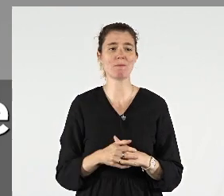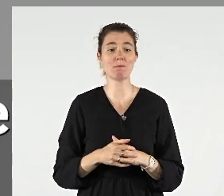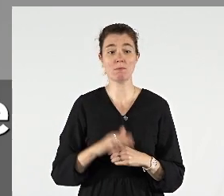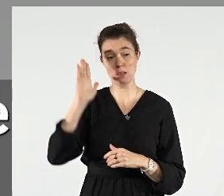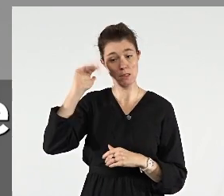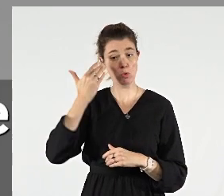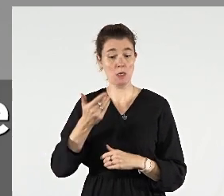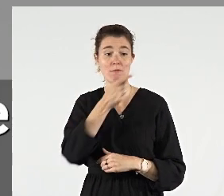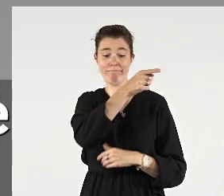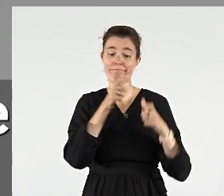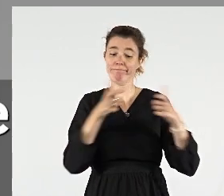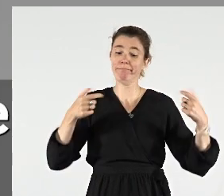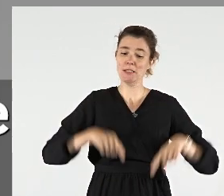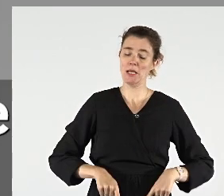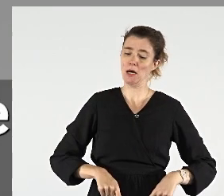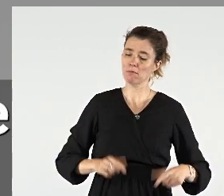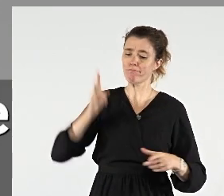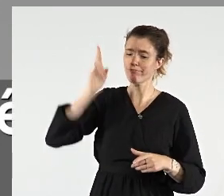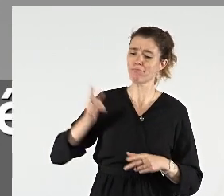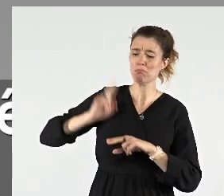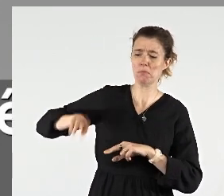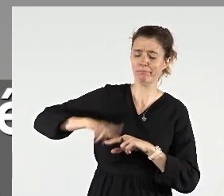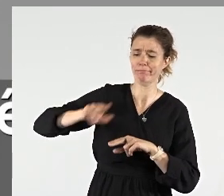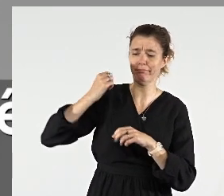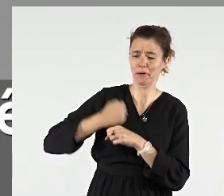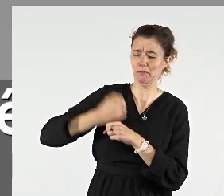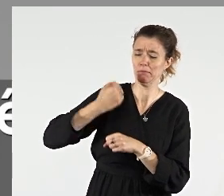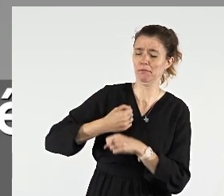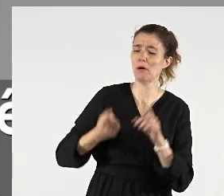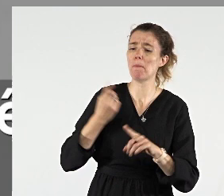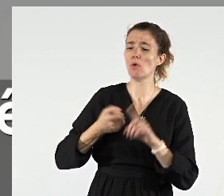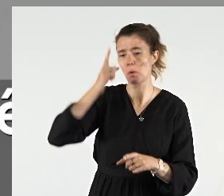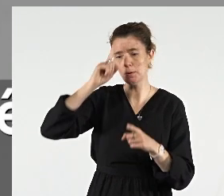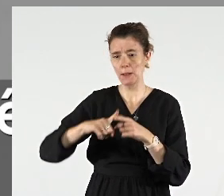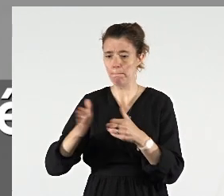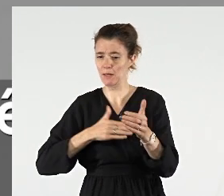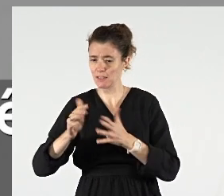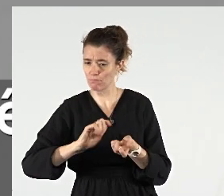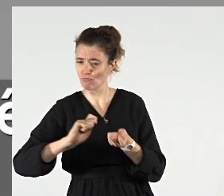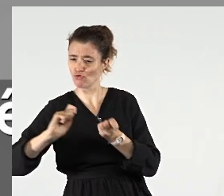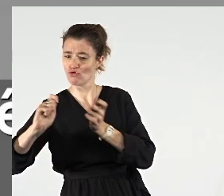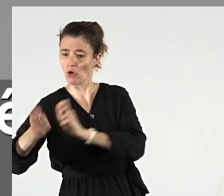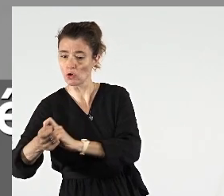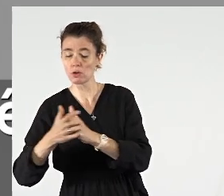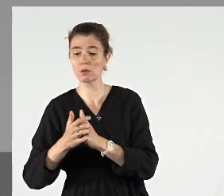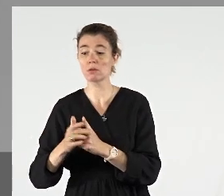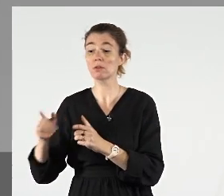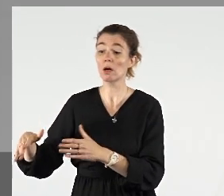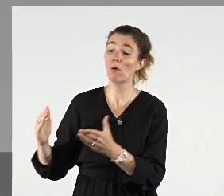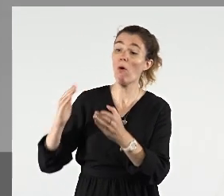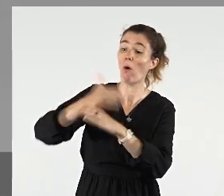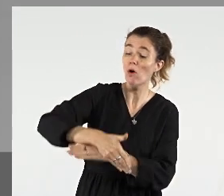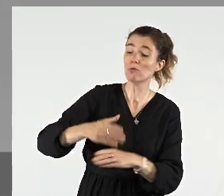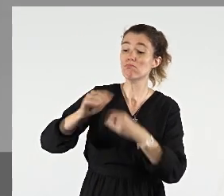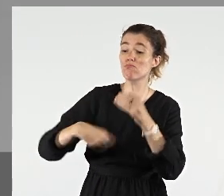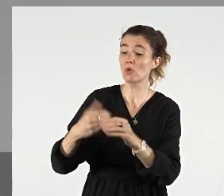le ministère a engagé des travaux significatifs pour la refonte des métiers et avant même l'entrée dans la vie professionnelle pour la